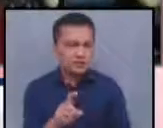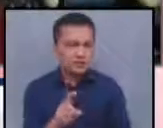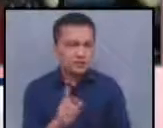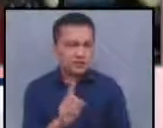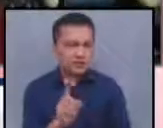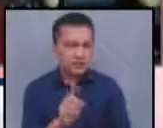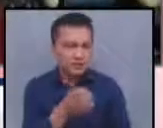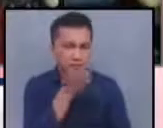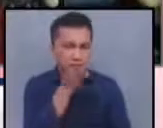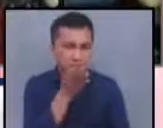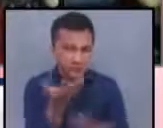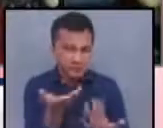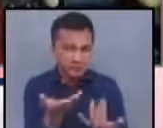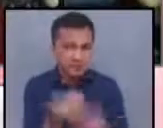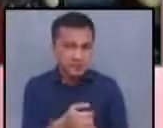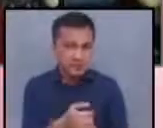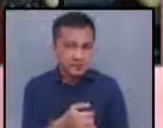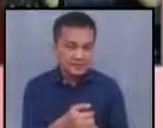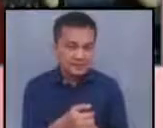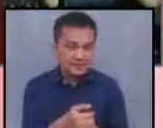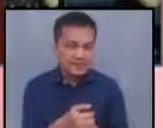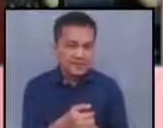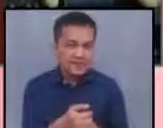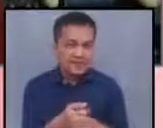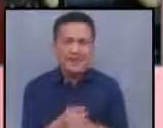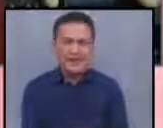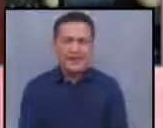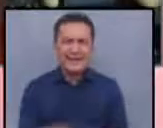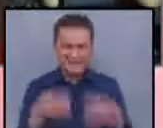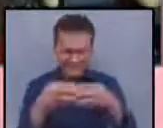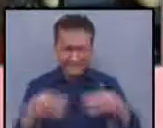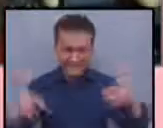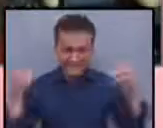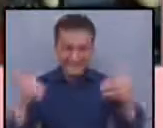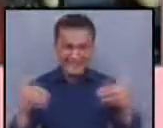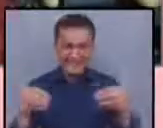ngayon? Nag-jotdog ka ba ngayon? Tsaka nag-wangba ka kanina sa sinangag?